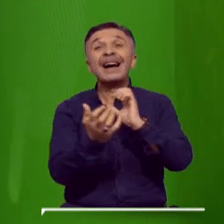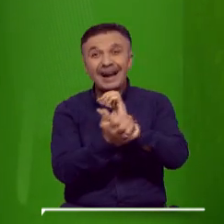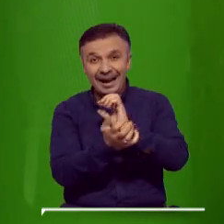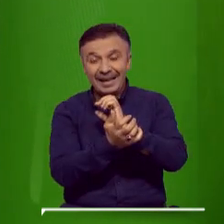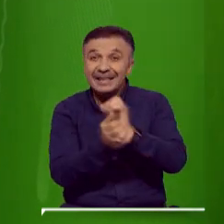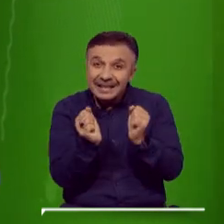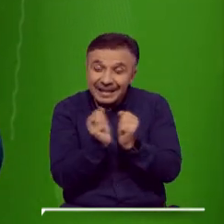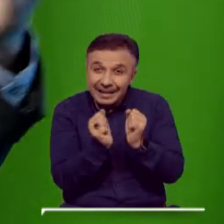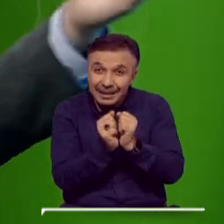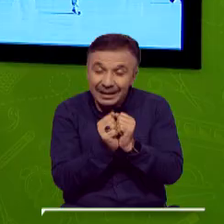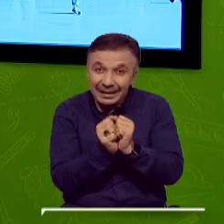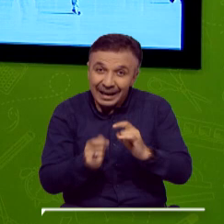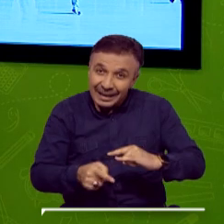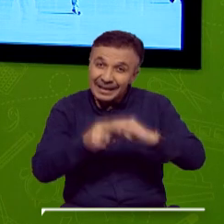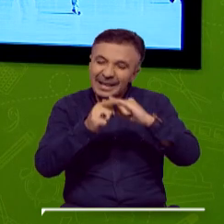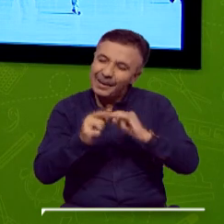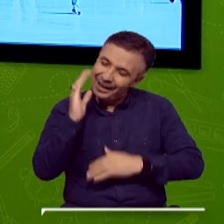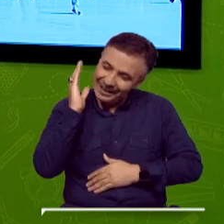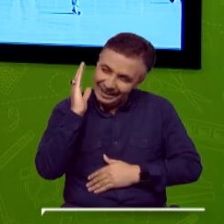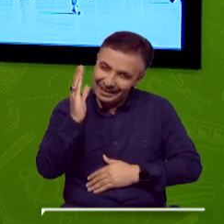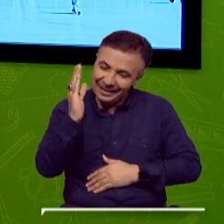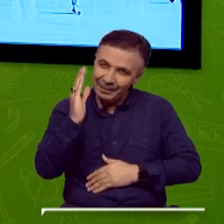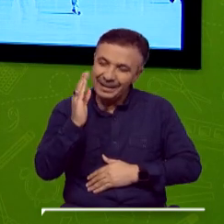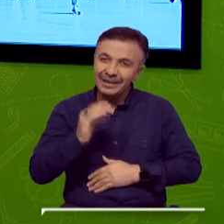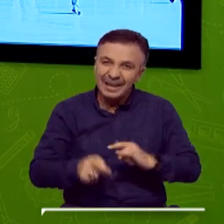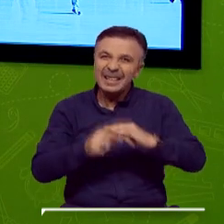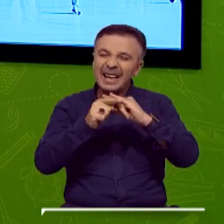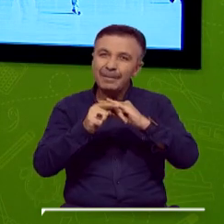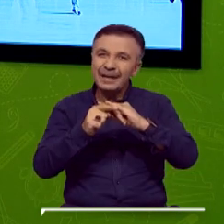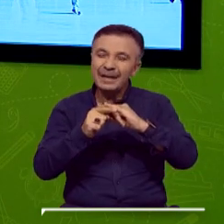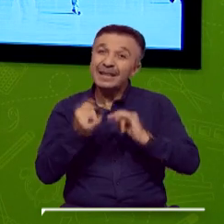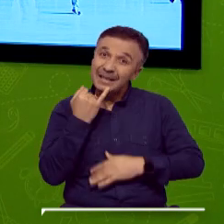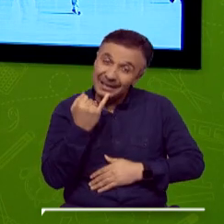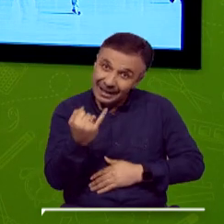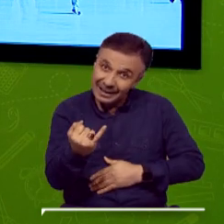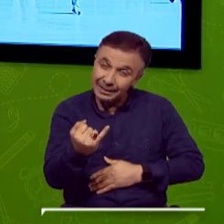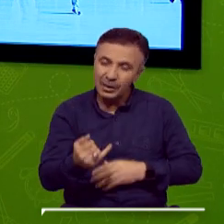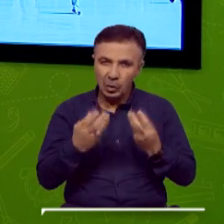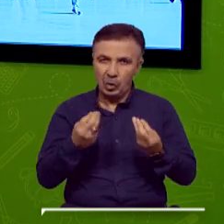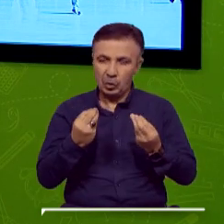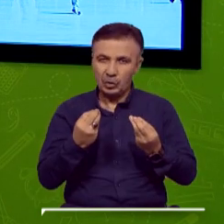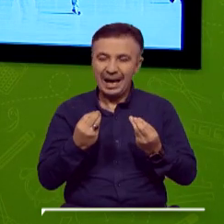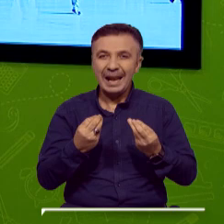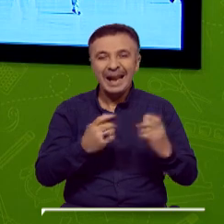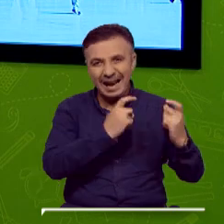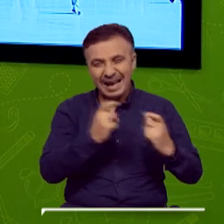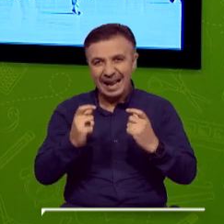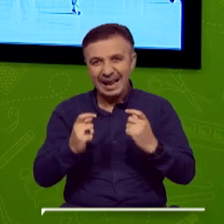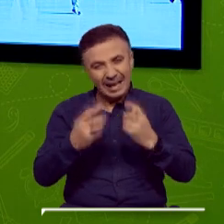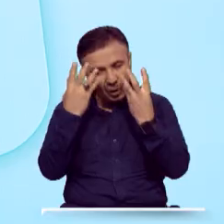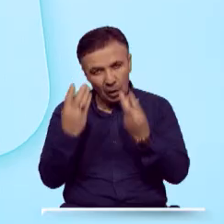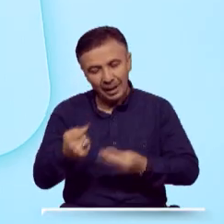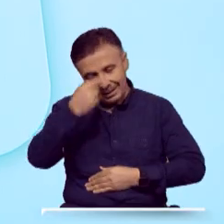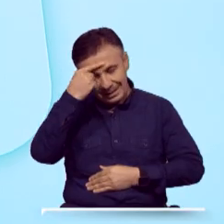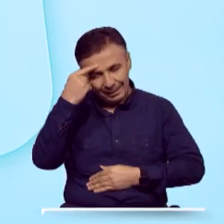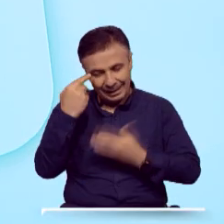ailenizle beraber Beytullah'a gitmeyi, Kabe'yi ziyaret etmeyi, o güzel beldelerde bulunmayı nasip